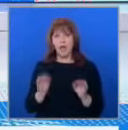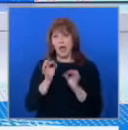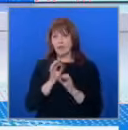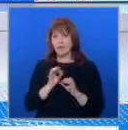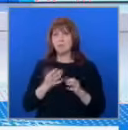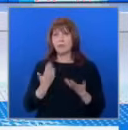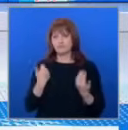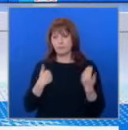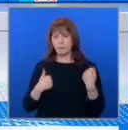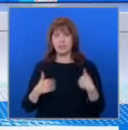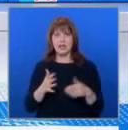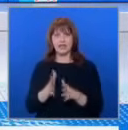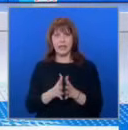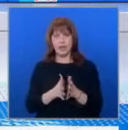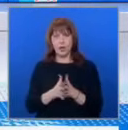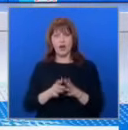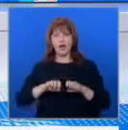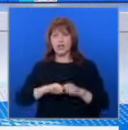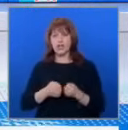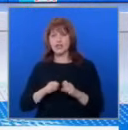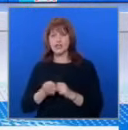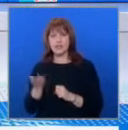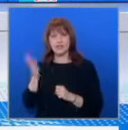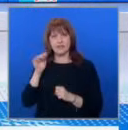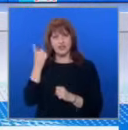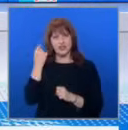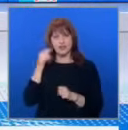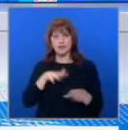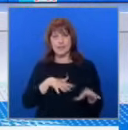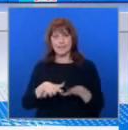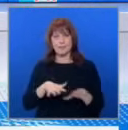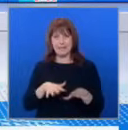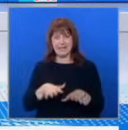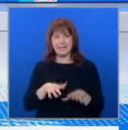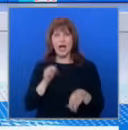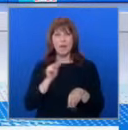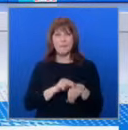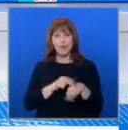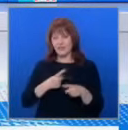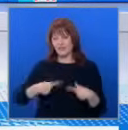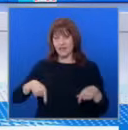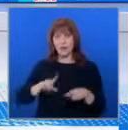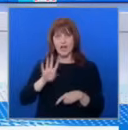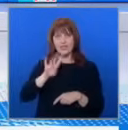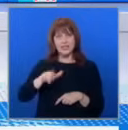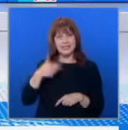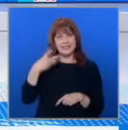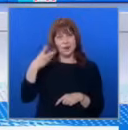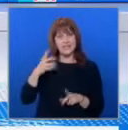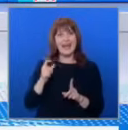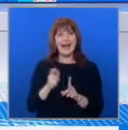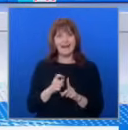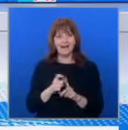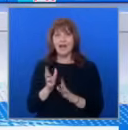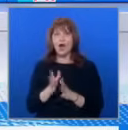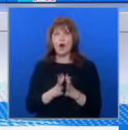Няма пострадали хора и щети след вчерашното земетресение. Пловдив е региона от 4,3 по Рихтер. Хората,